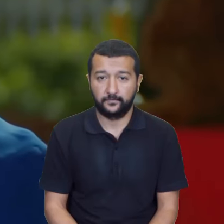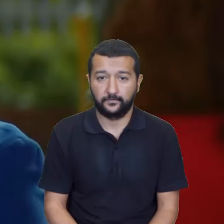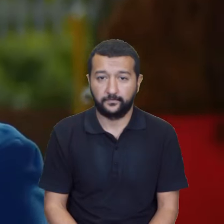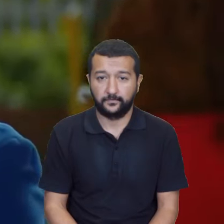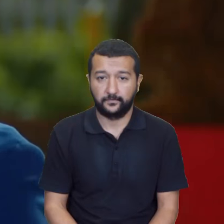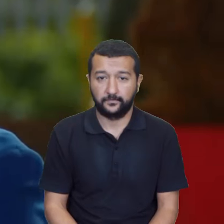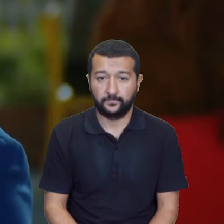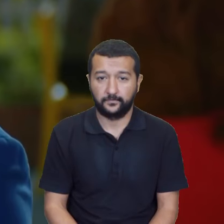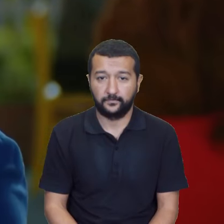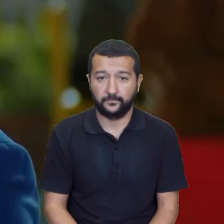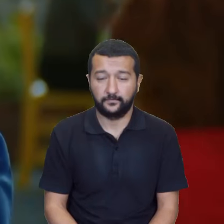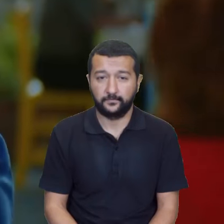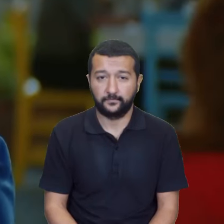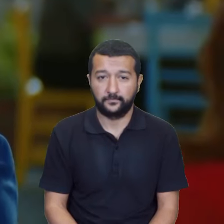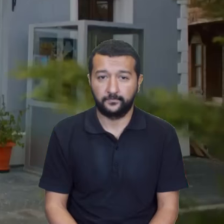kur yapıyorlar.